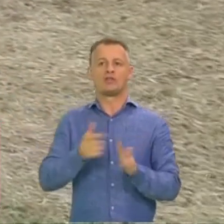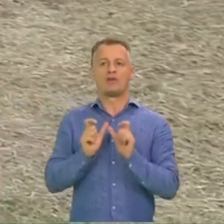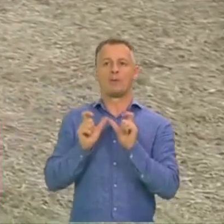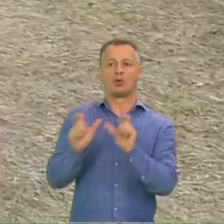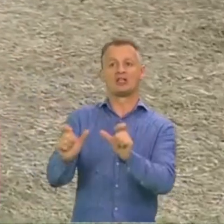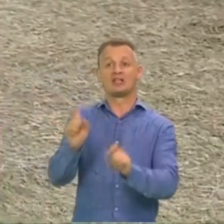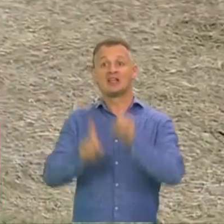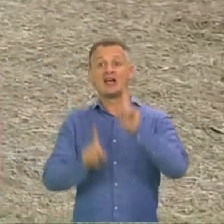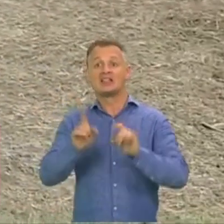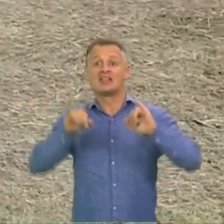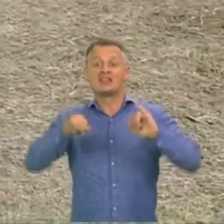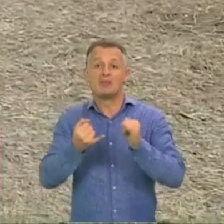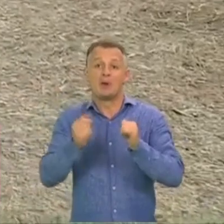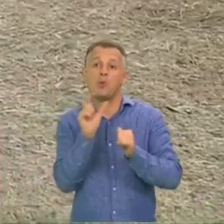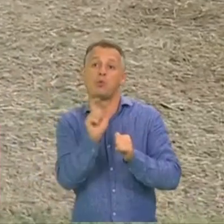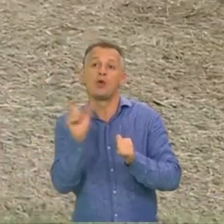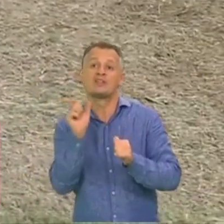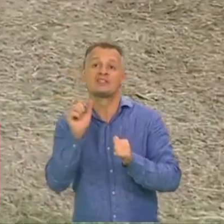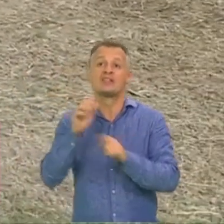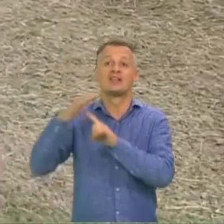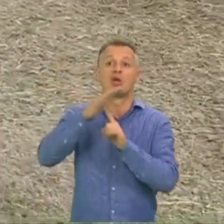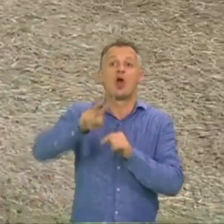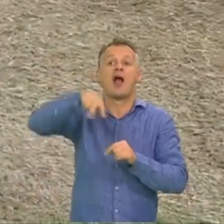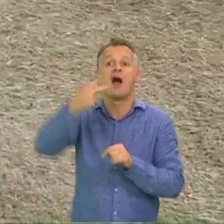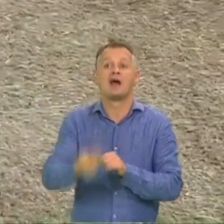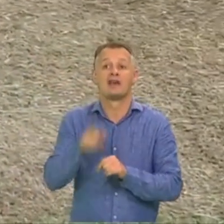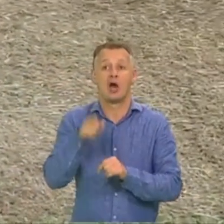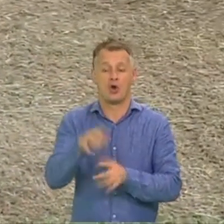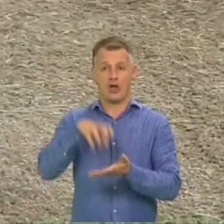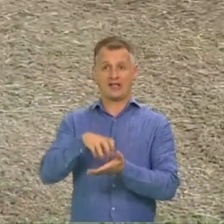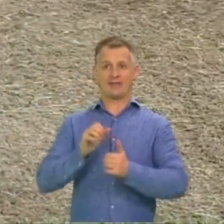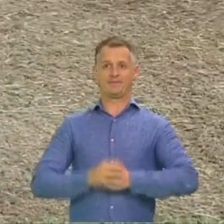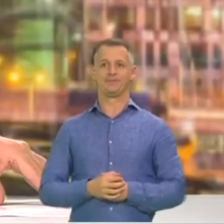de eventuale resturi de dronă care ar mai putea cădea în localitate. Lor.